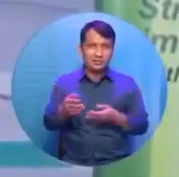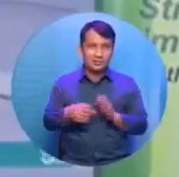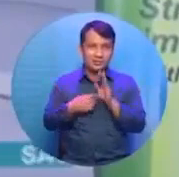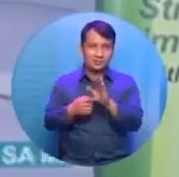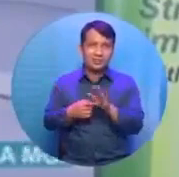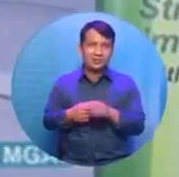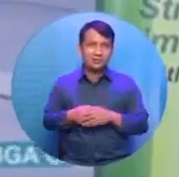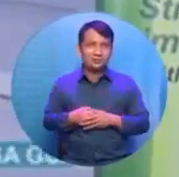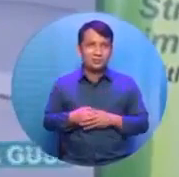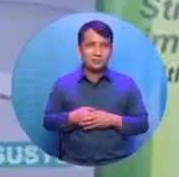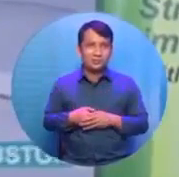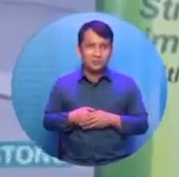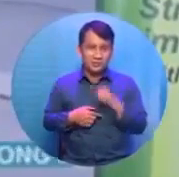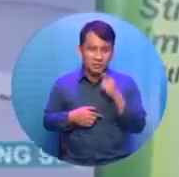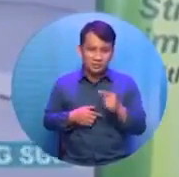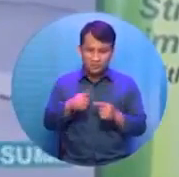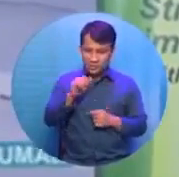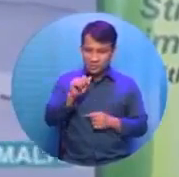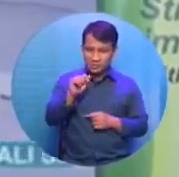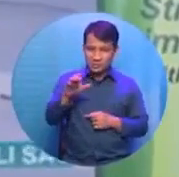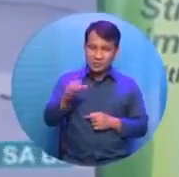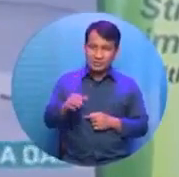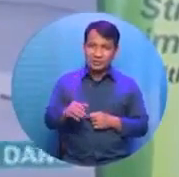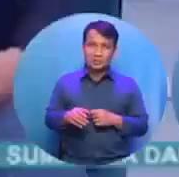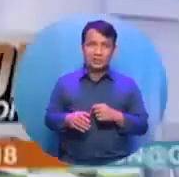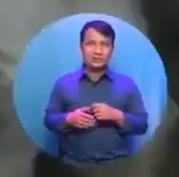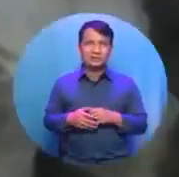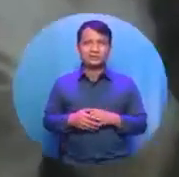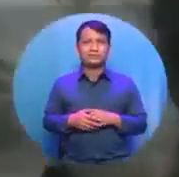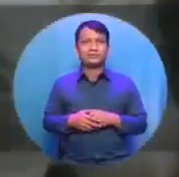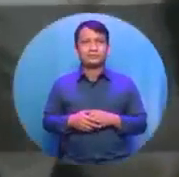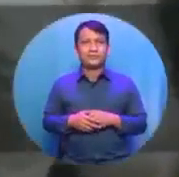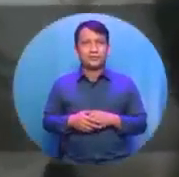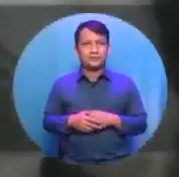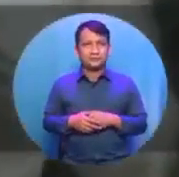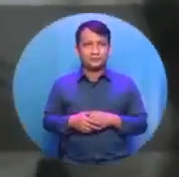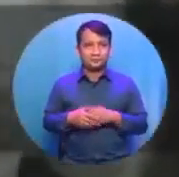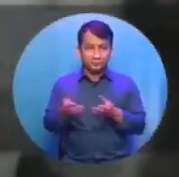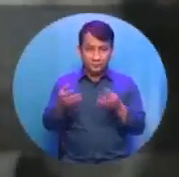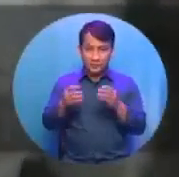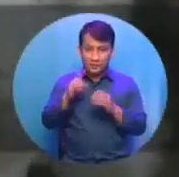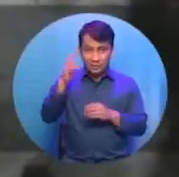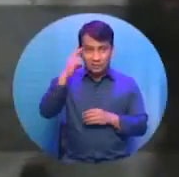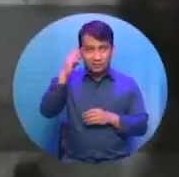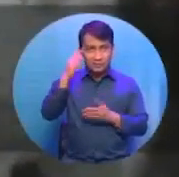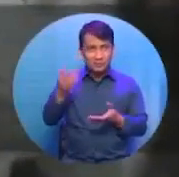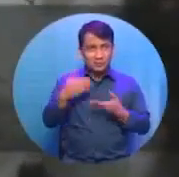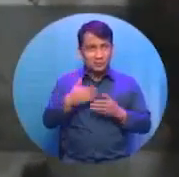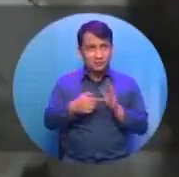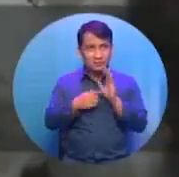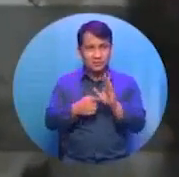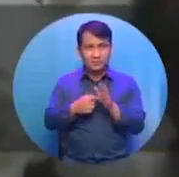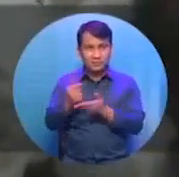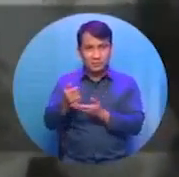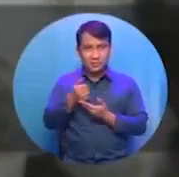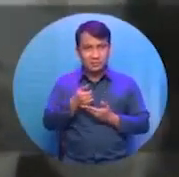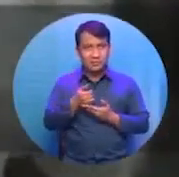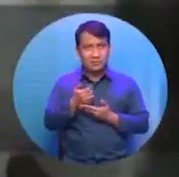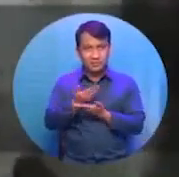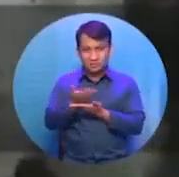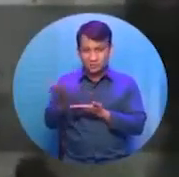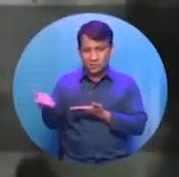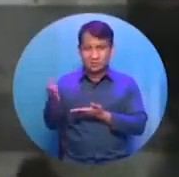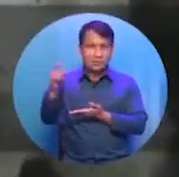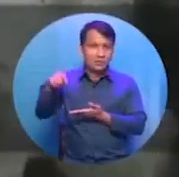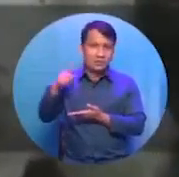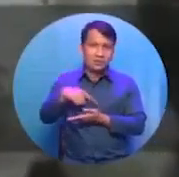tulong galing sa ATC Healthcare Corporation. Salamat po. Nakuha na po namin yung tulong po ninyo. Nabili na po namin